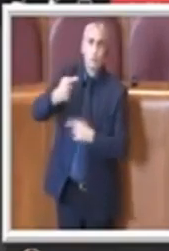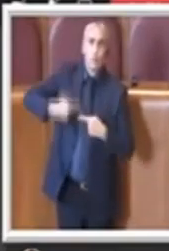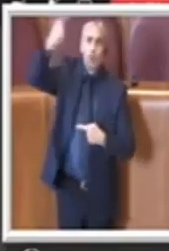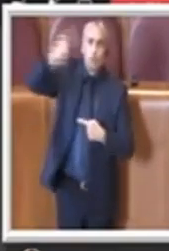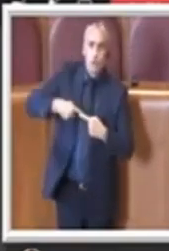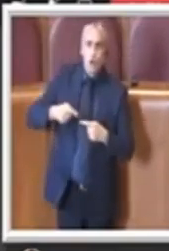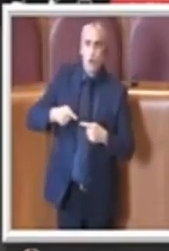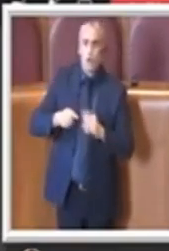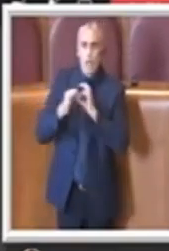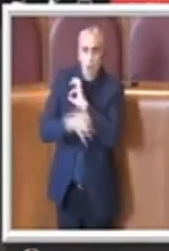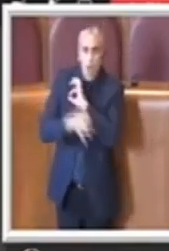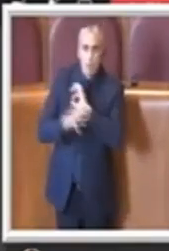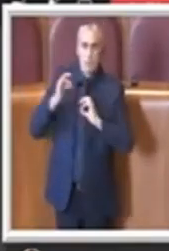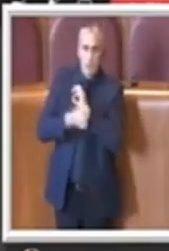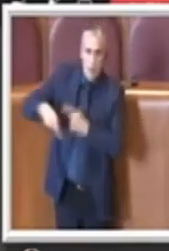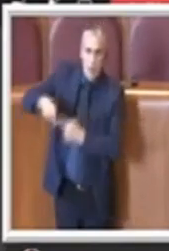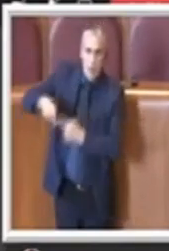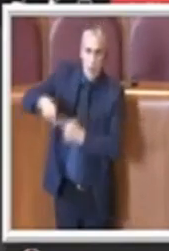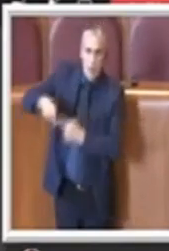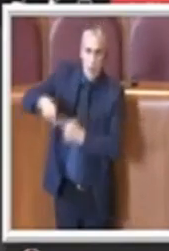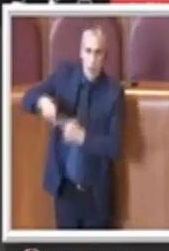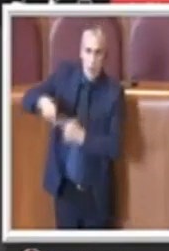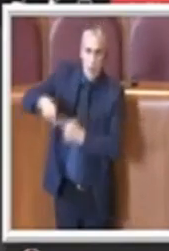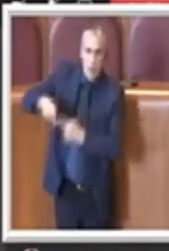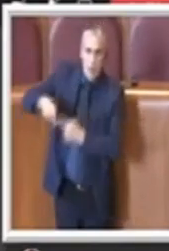chilometri dunque